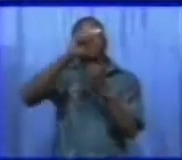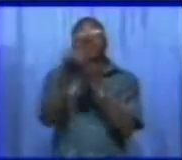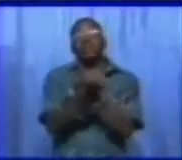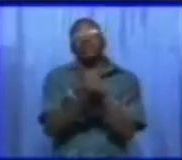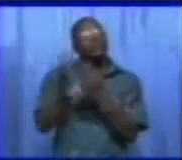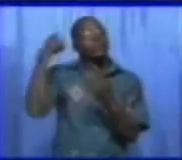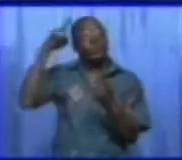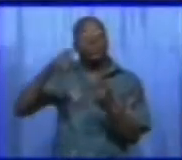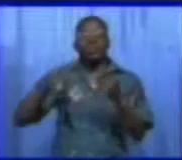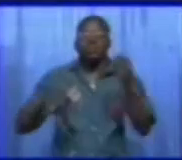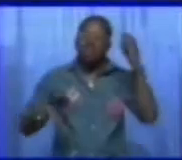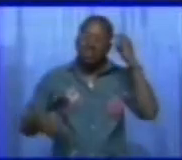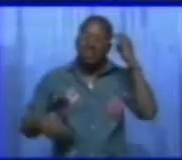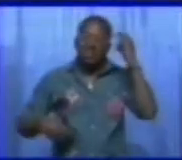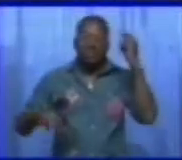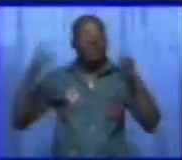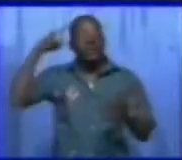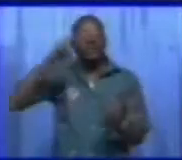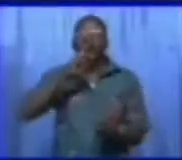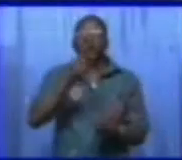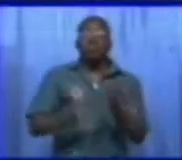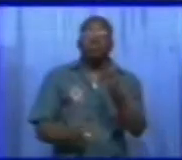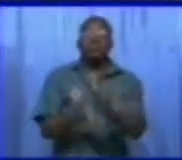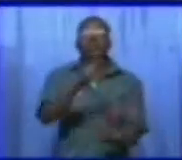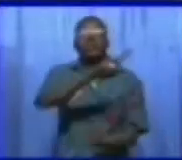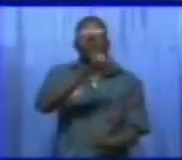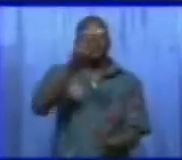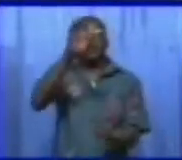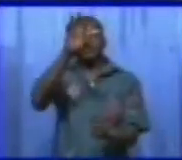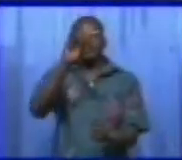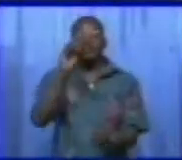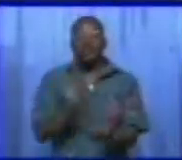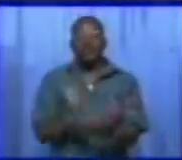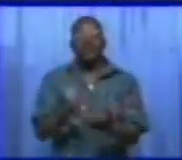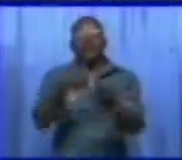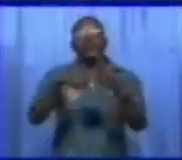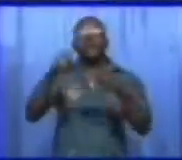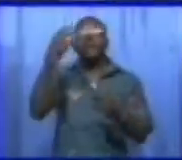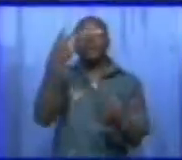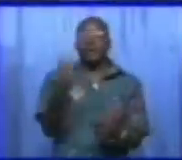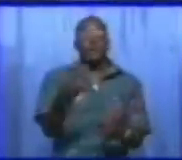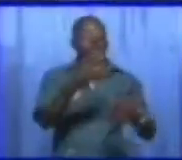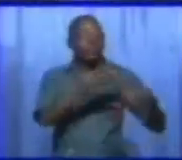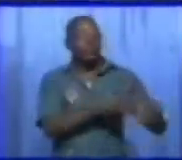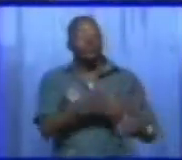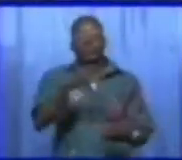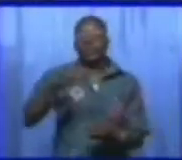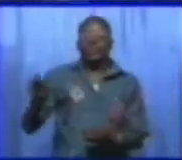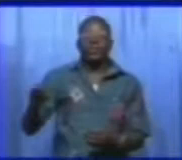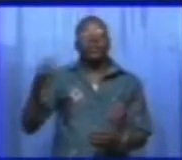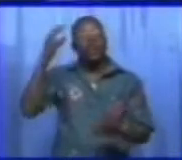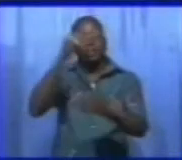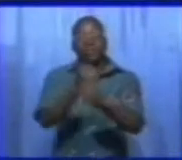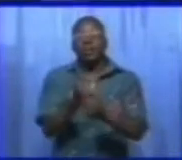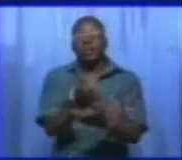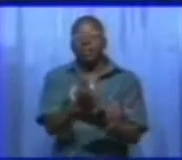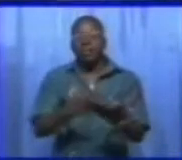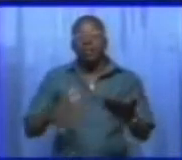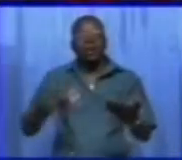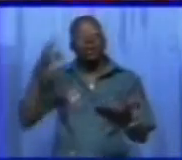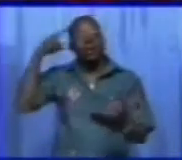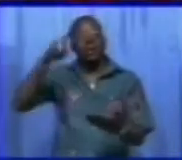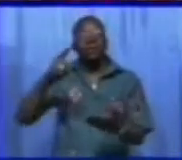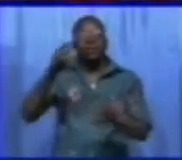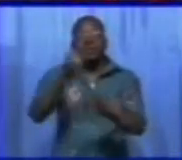de Pneumologie, SOBUP, ils sont plus de 150 congressistes venus des 4 coins du Burkina et d'ailleurs à prendre part. La tenue